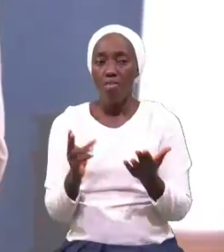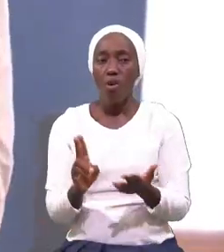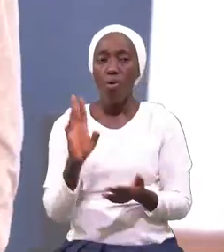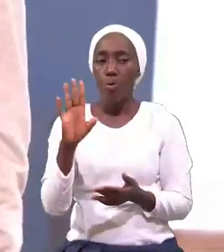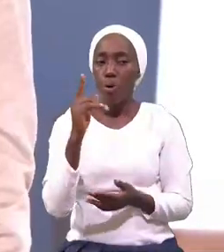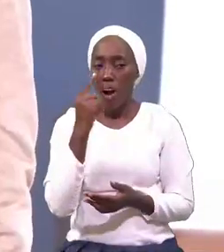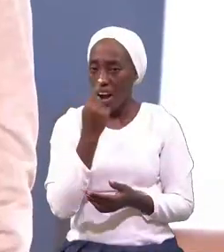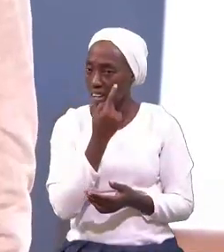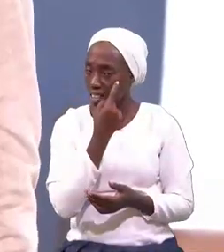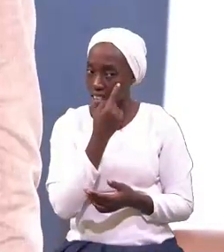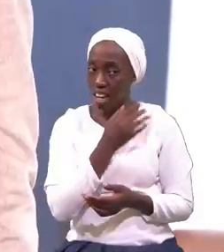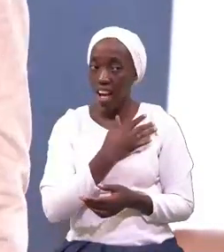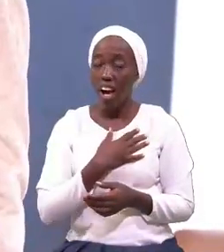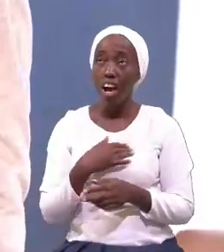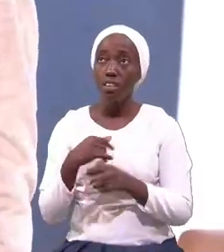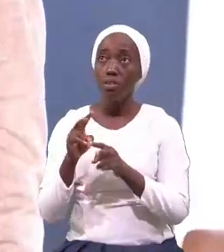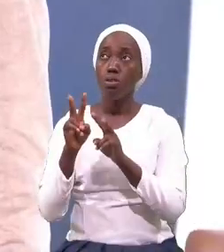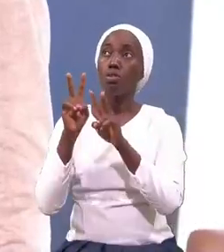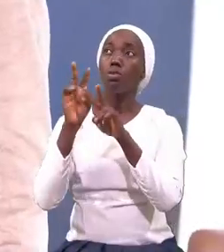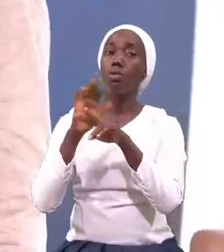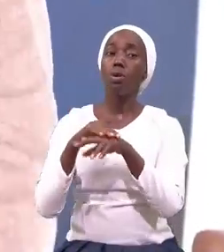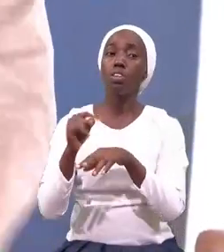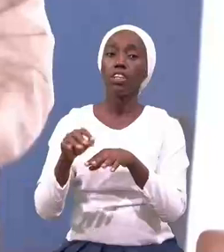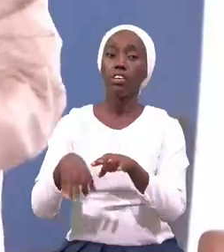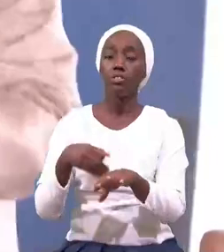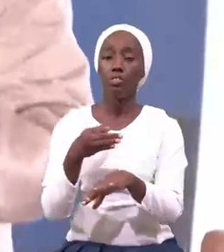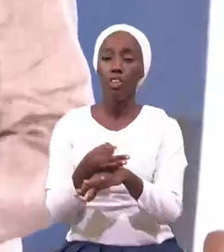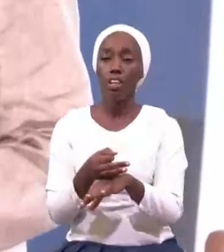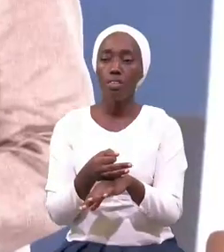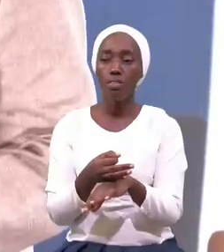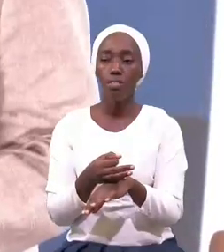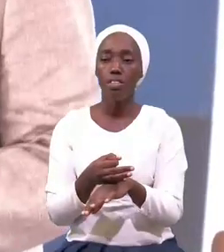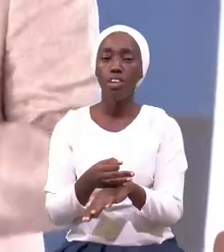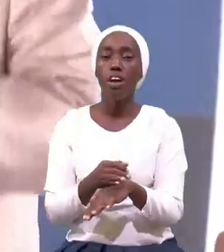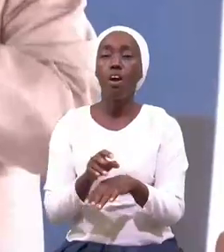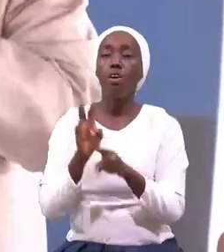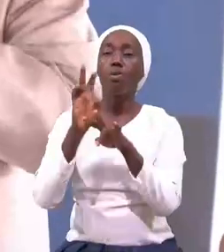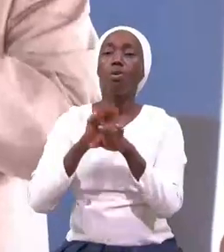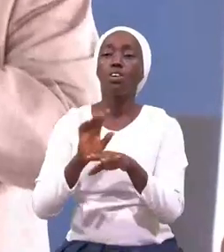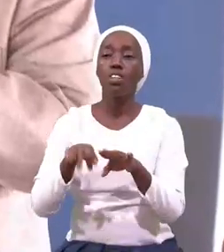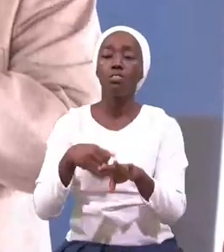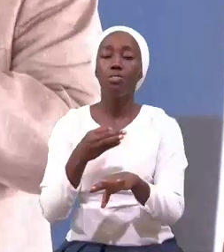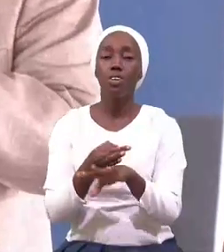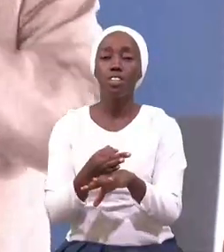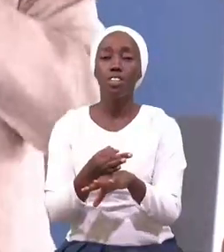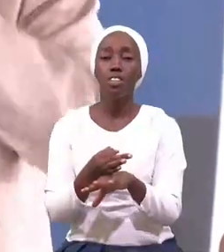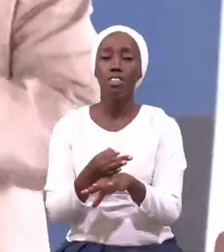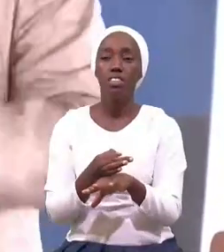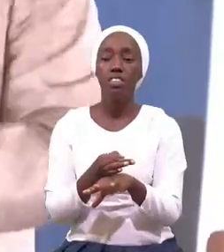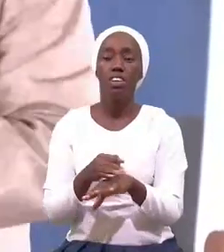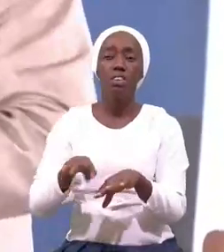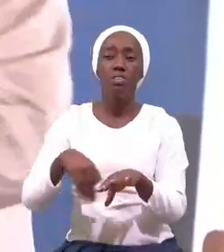Levez les yeux et regardez. Regardez les champs au